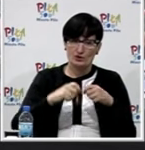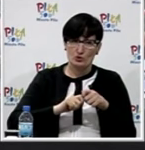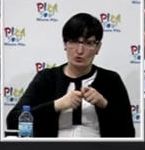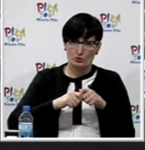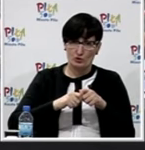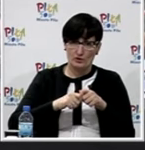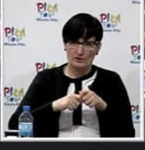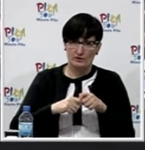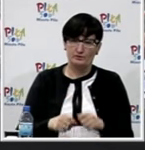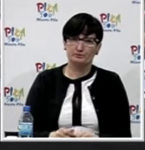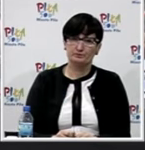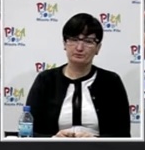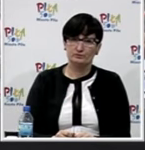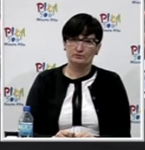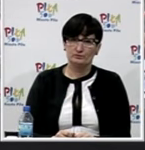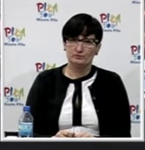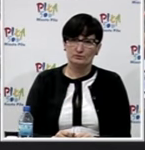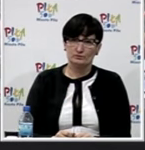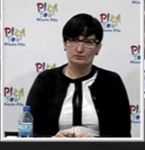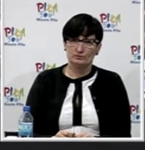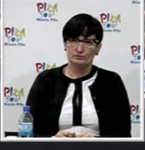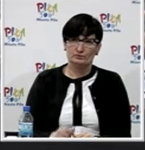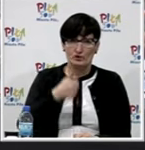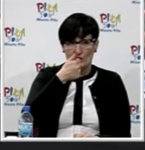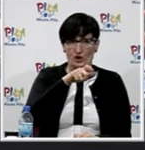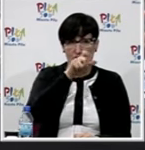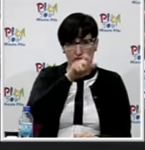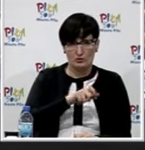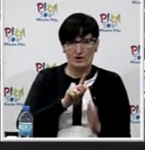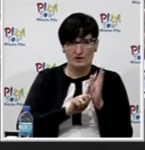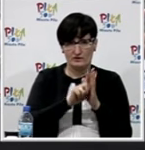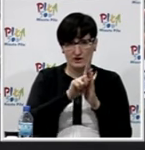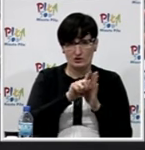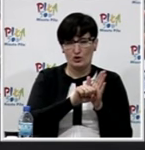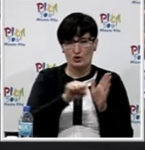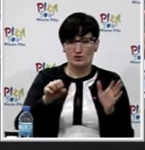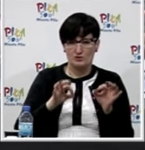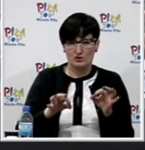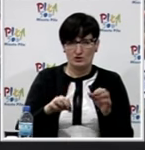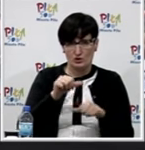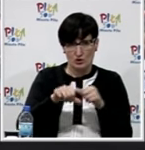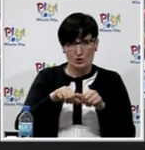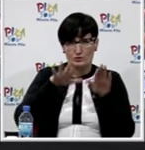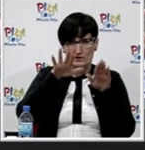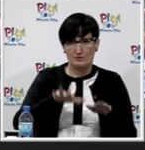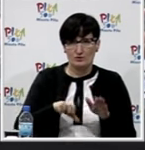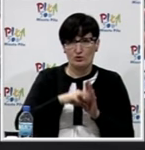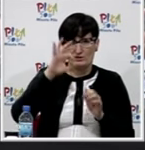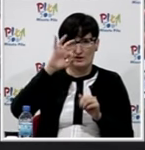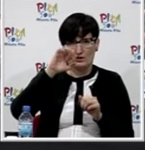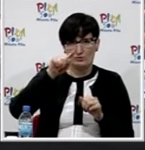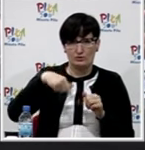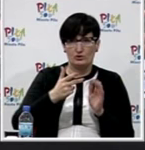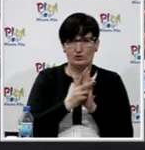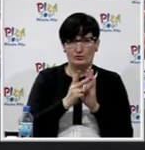podejmowaniu uchwały na bieżący rok. Natomiast indywidualny wskaźnik obowiązujący od bieżącego roku spadł o